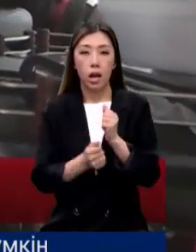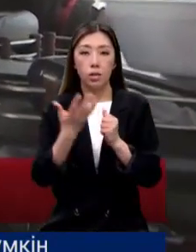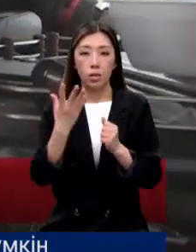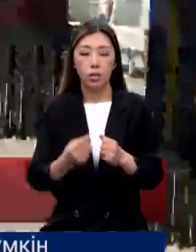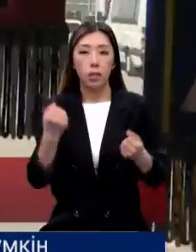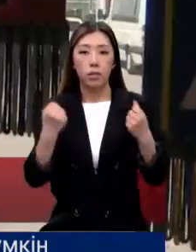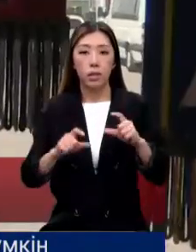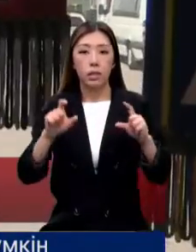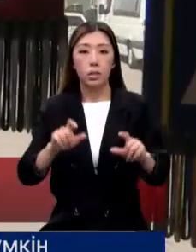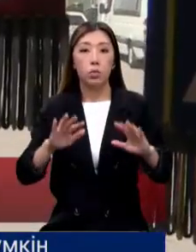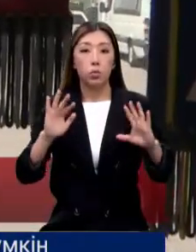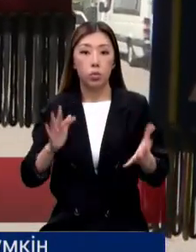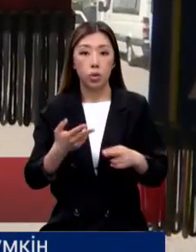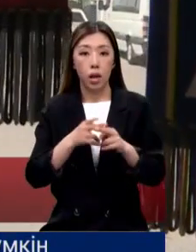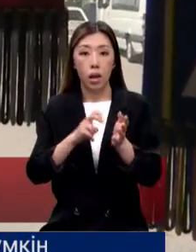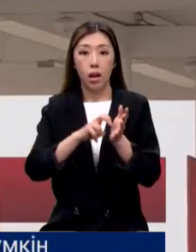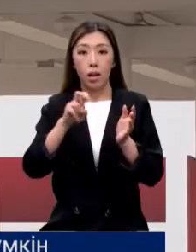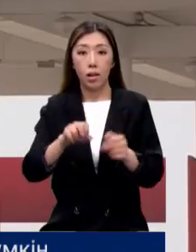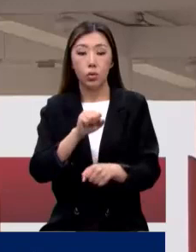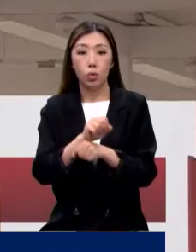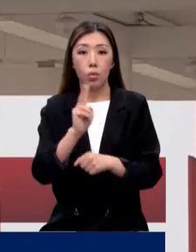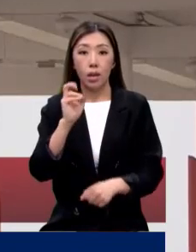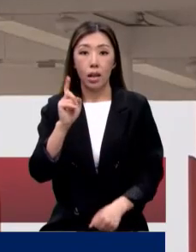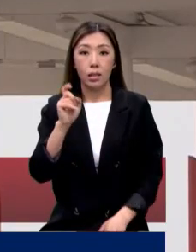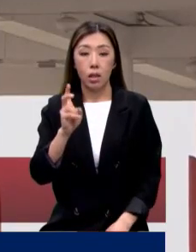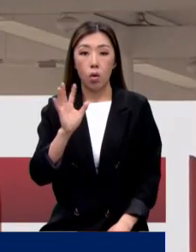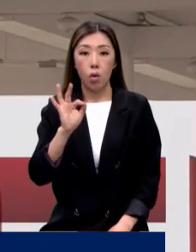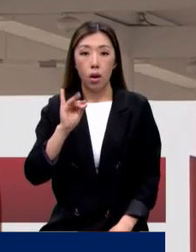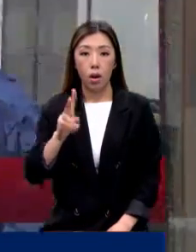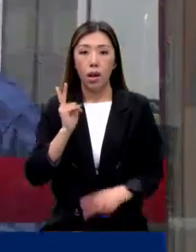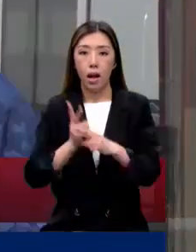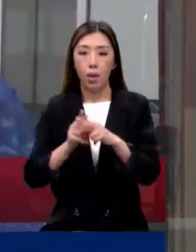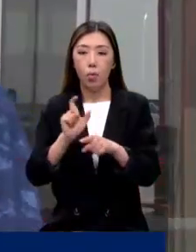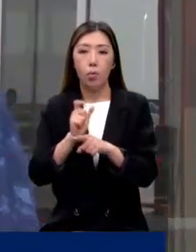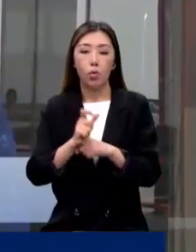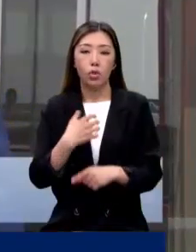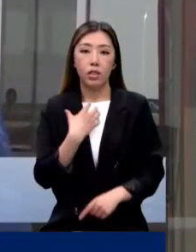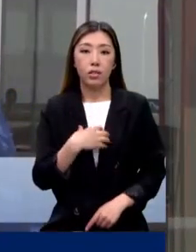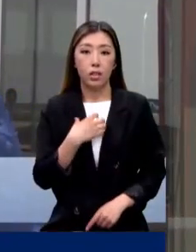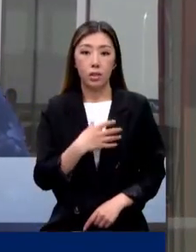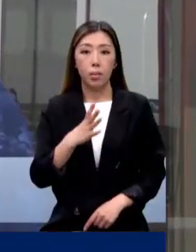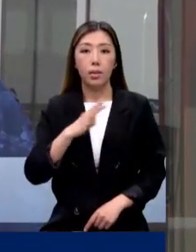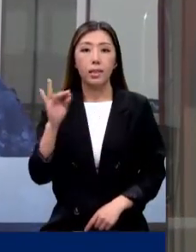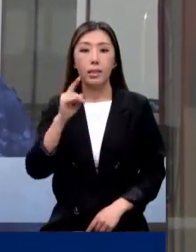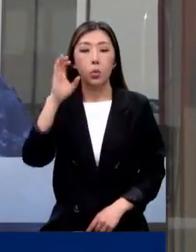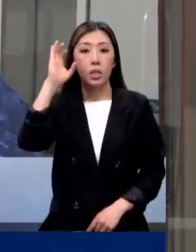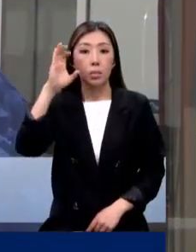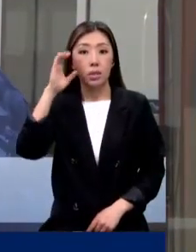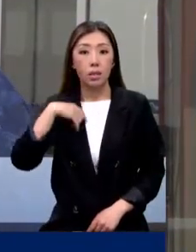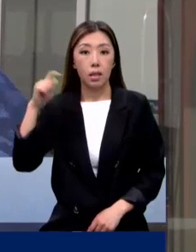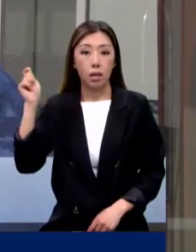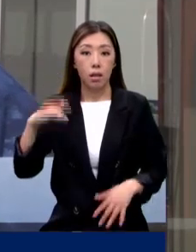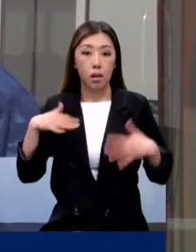таких удобных заправочных комплексах «Казакойл», говорит, очень важны. Ехал с Узбекистана, заехал на стоянку, принять душ,